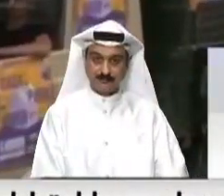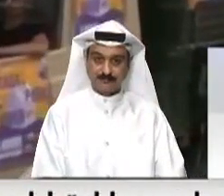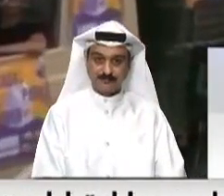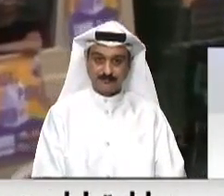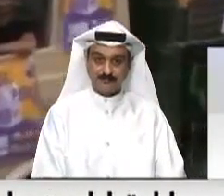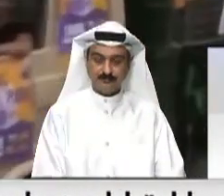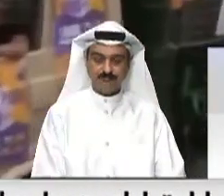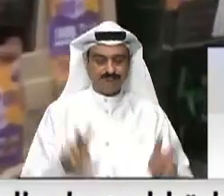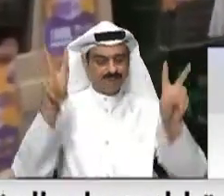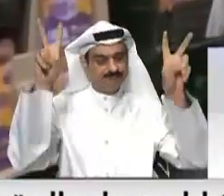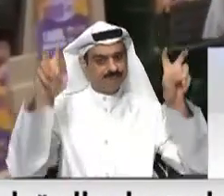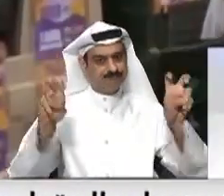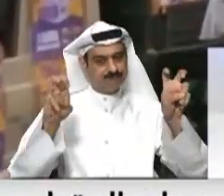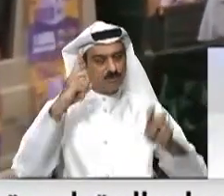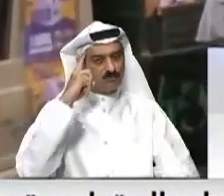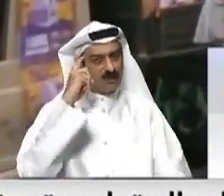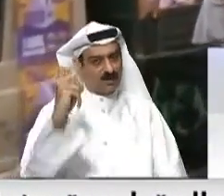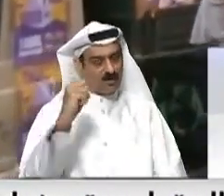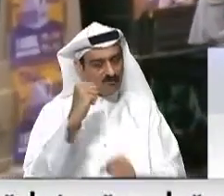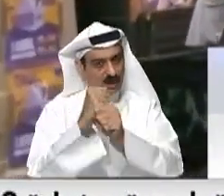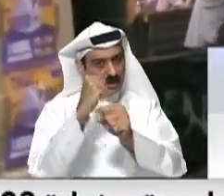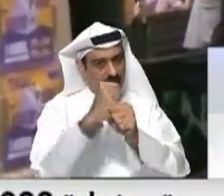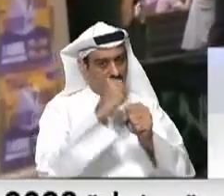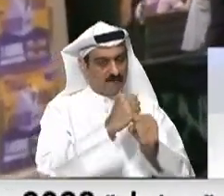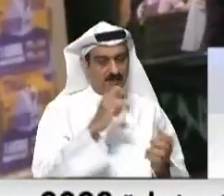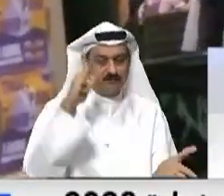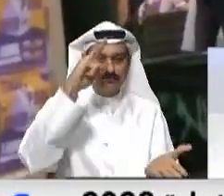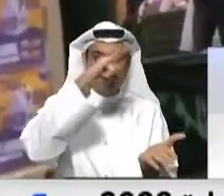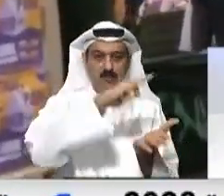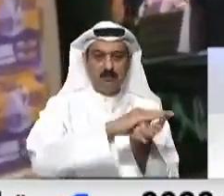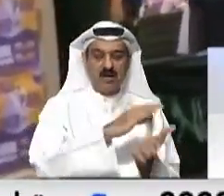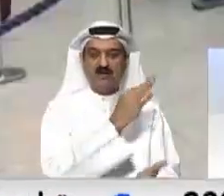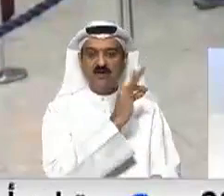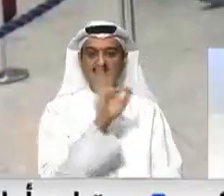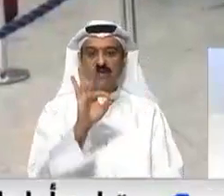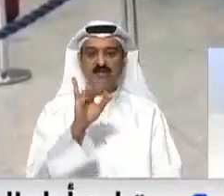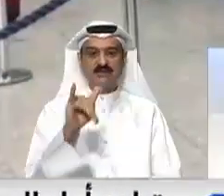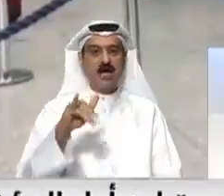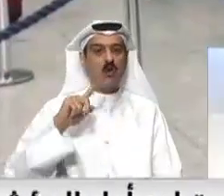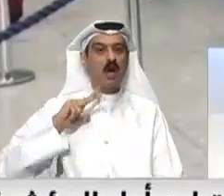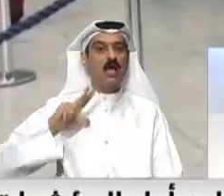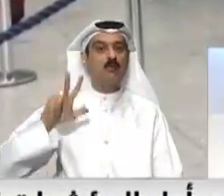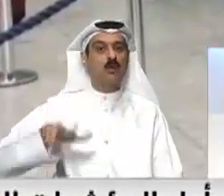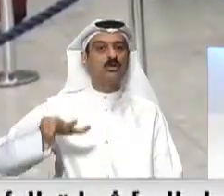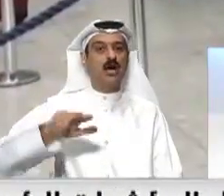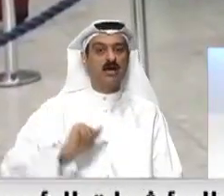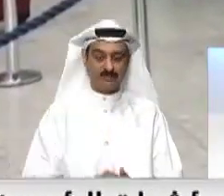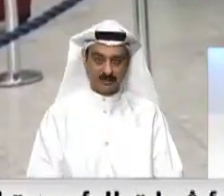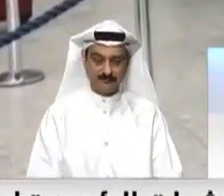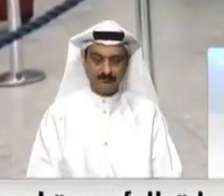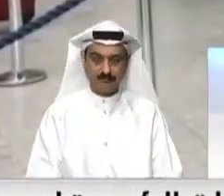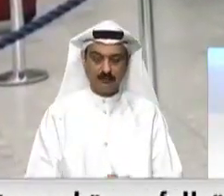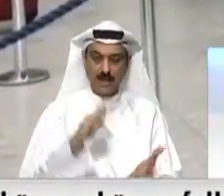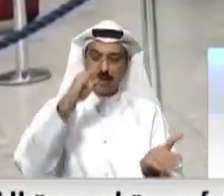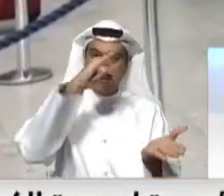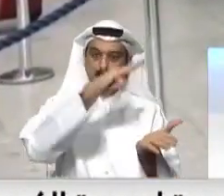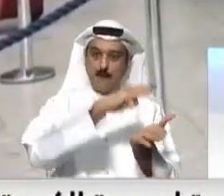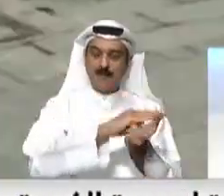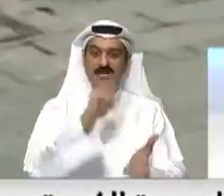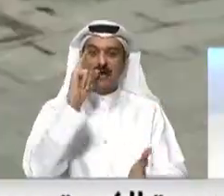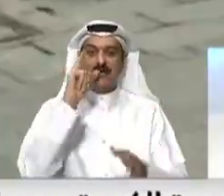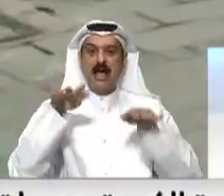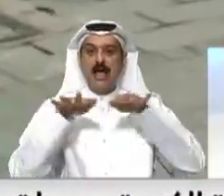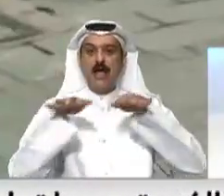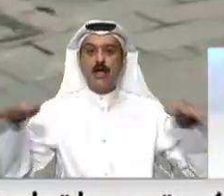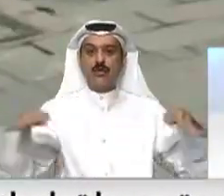اضرابات واسعه تشل مطارات بريطانيا وفرنسا والبرتغال ففي مطار هيثروا ببريطانيا